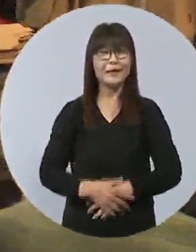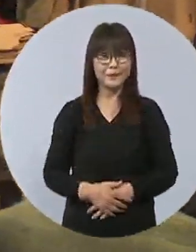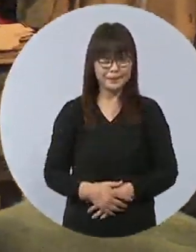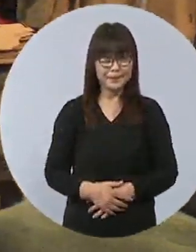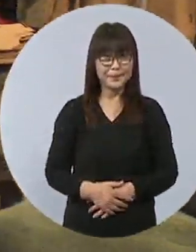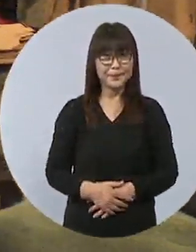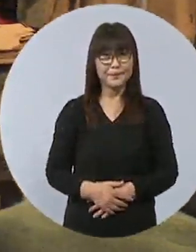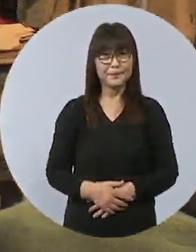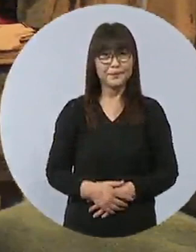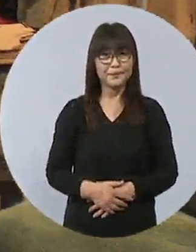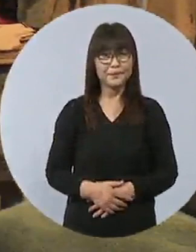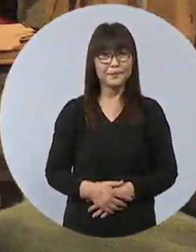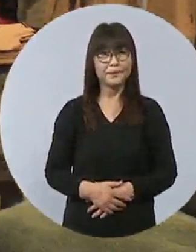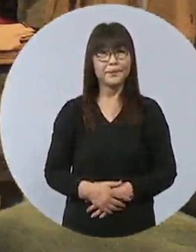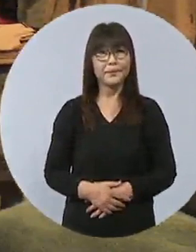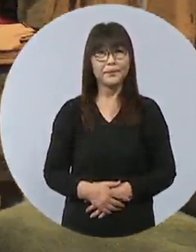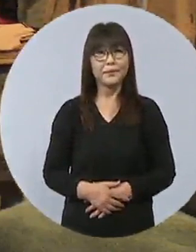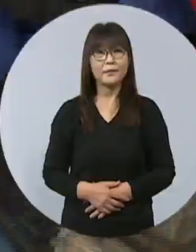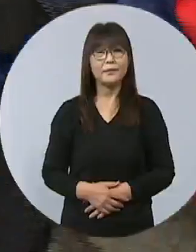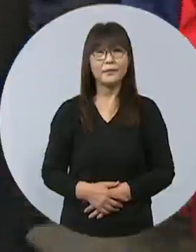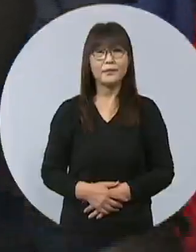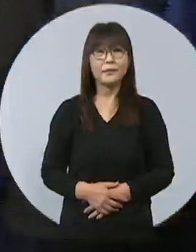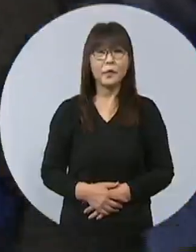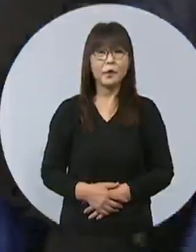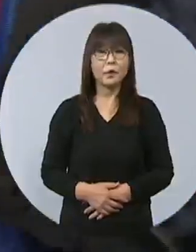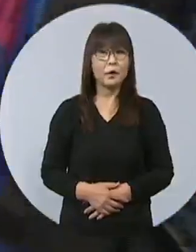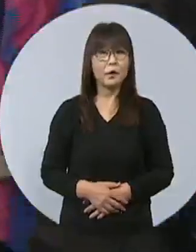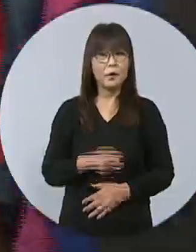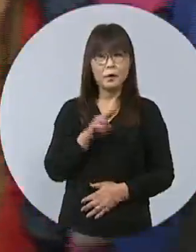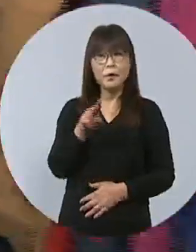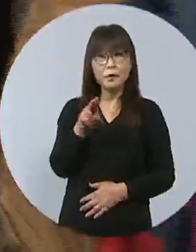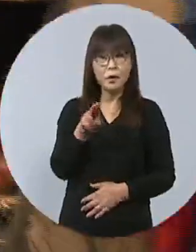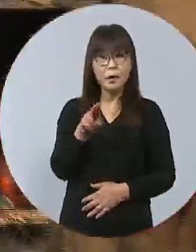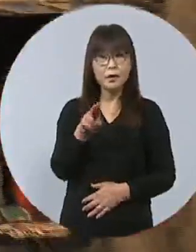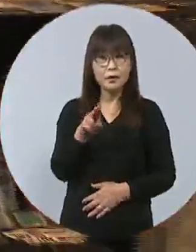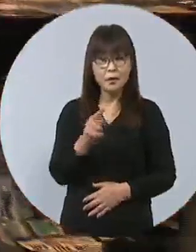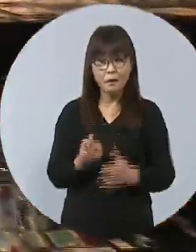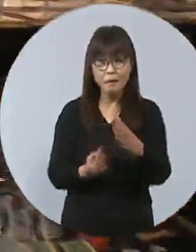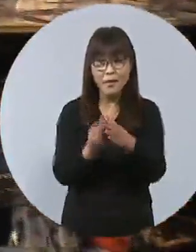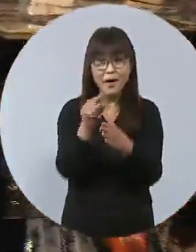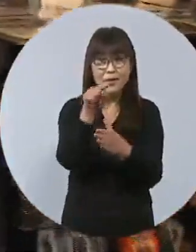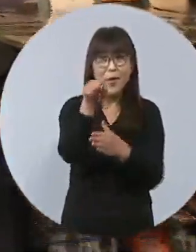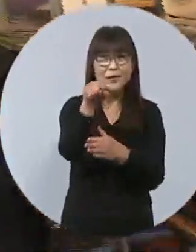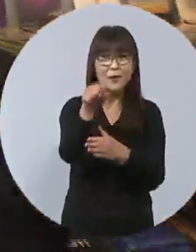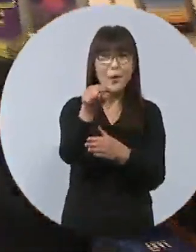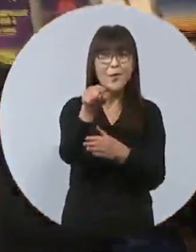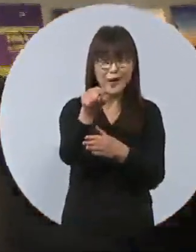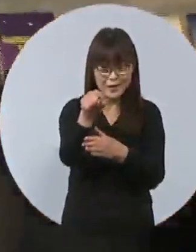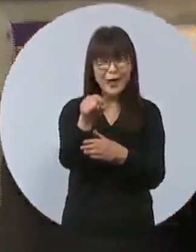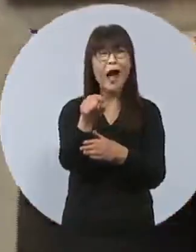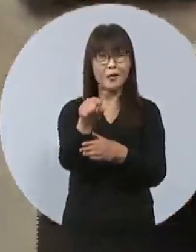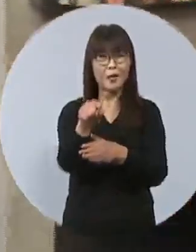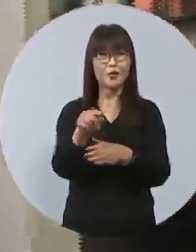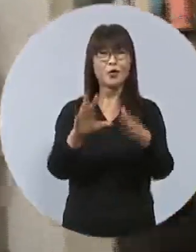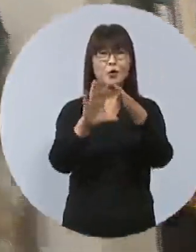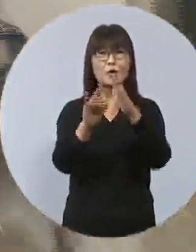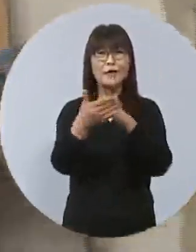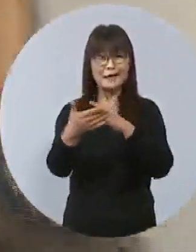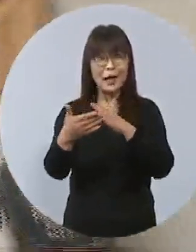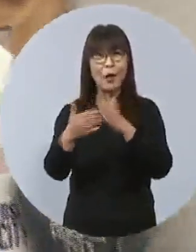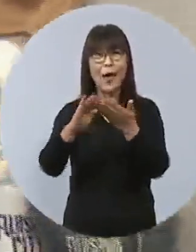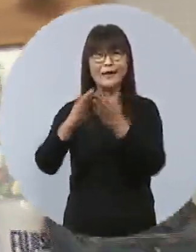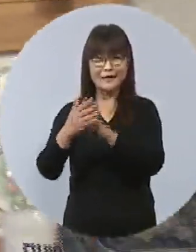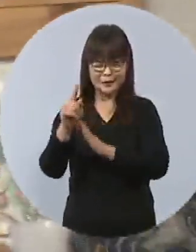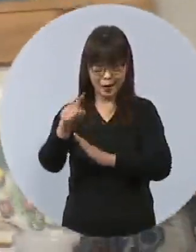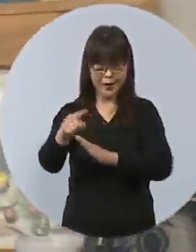ろたくさん商品ありますけども、ご覧ください、もう真正面に入ってきてすぐに藤沢シティと